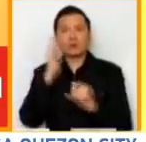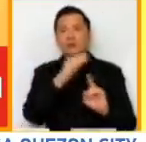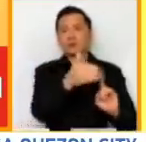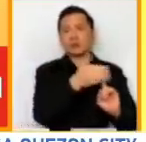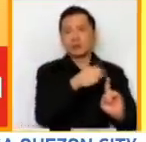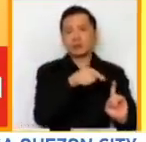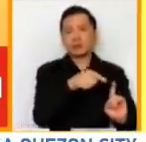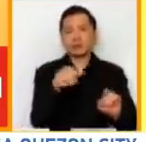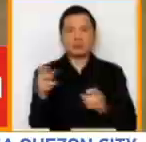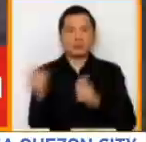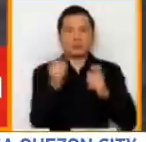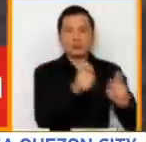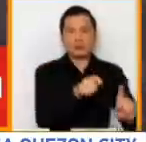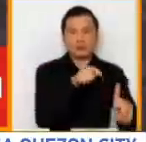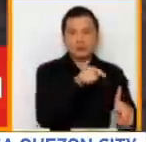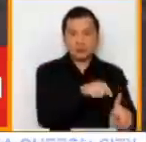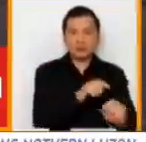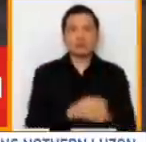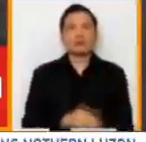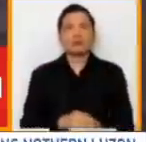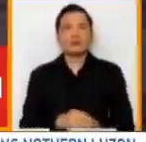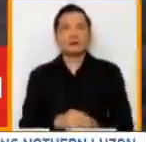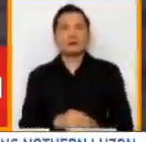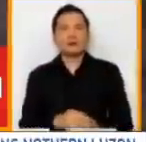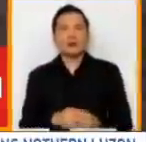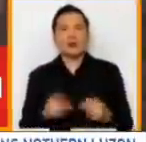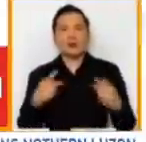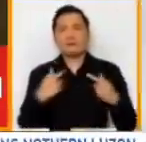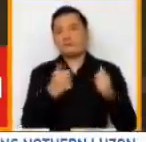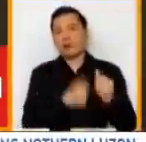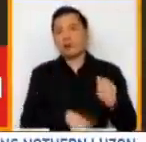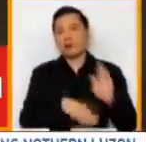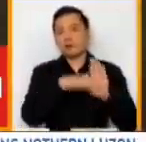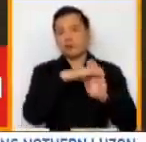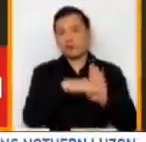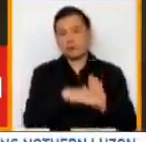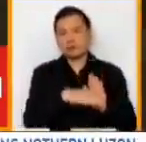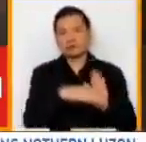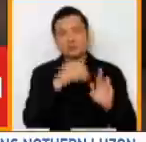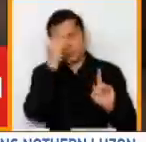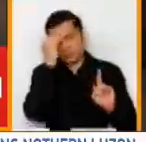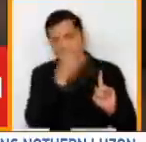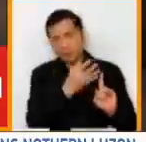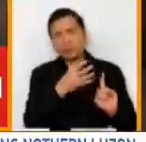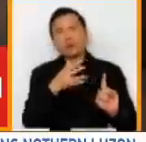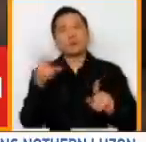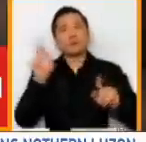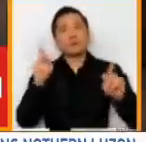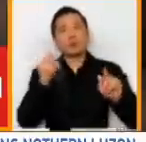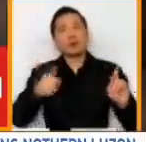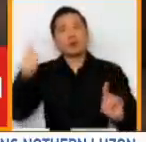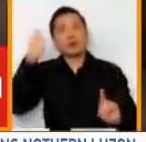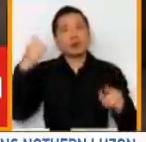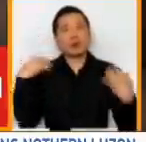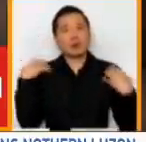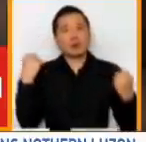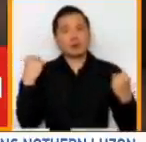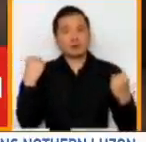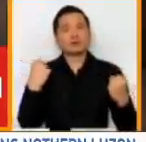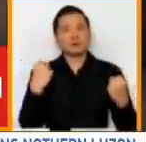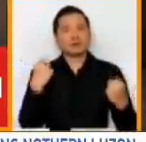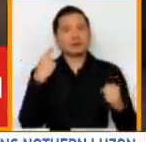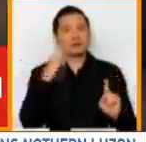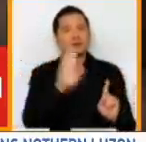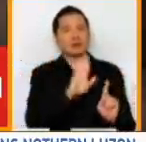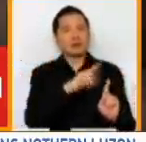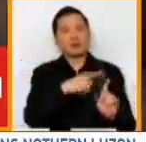dyan. And magkakaroon tayo ng protocols para ma-inform yung appropriate health authorities ng kanilang positive test.